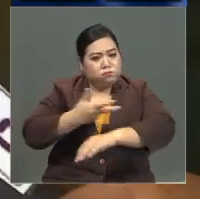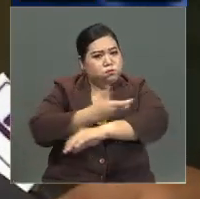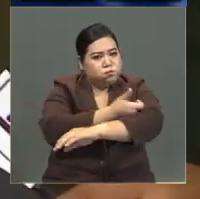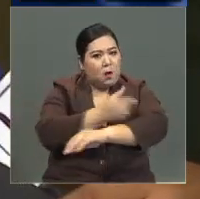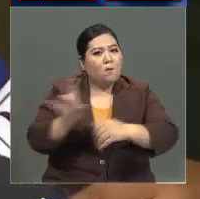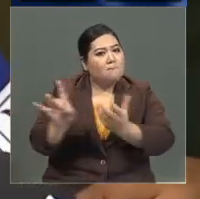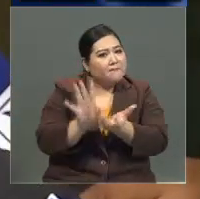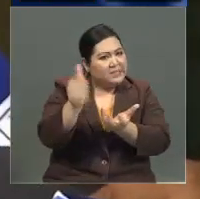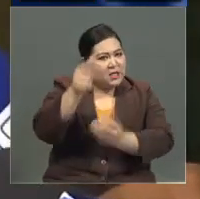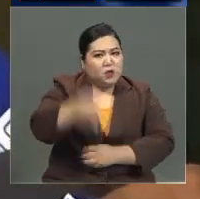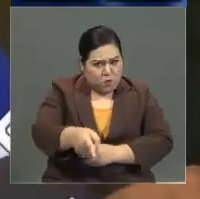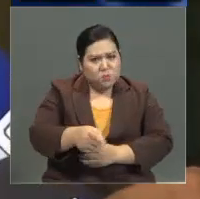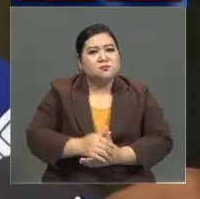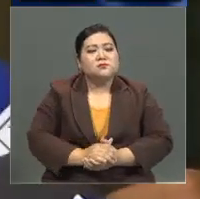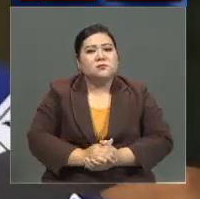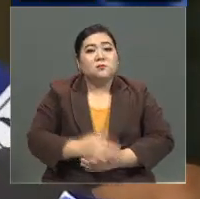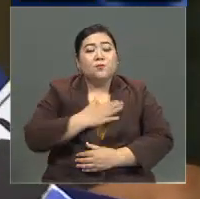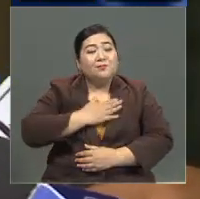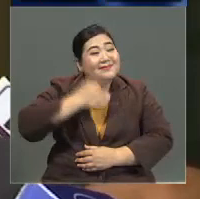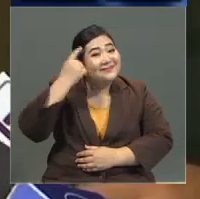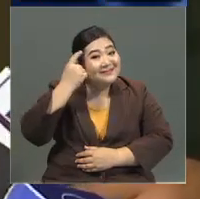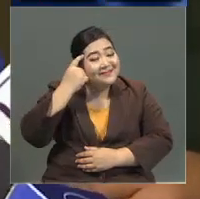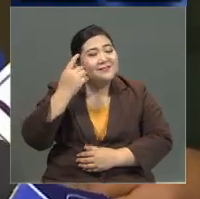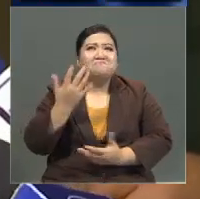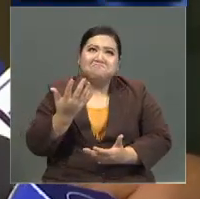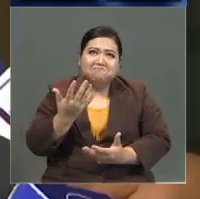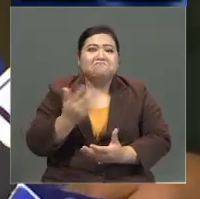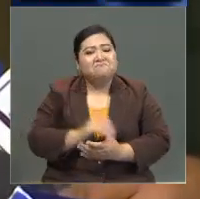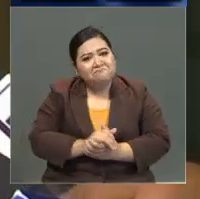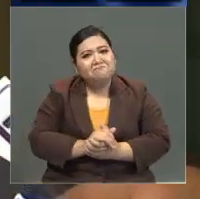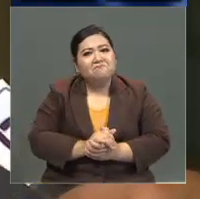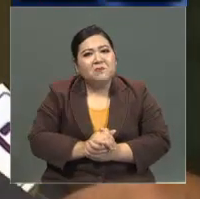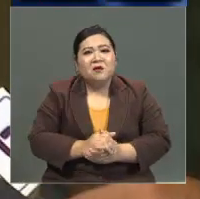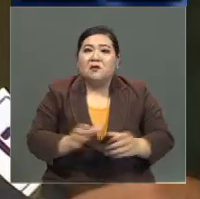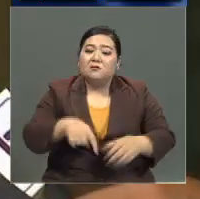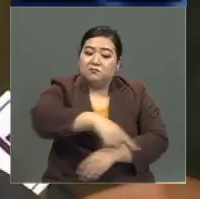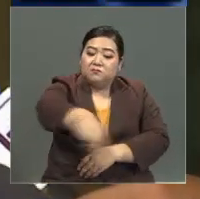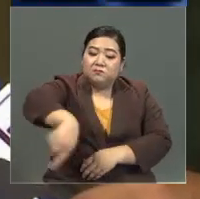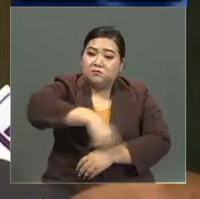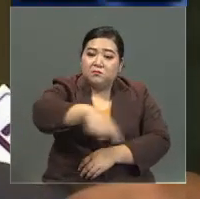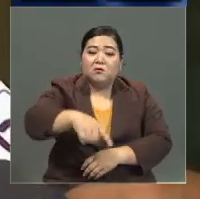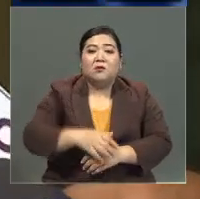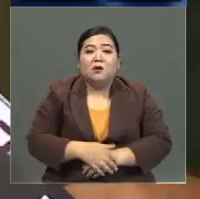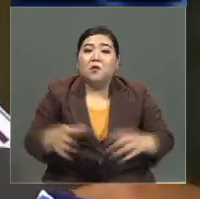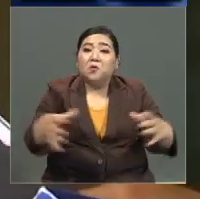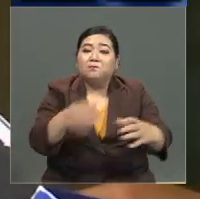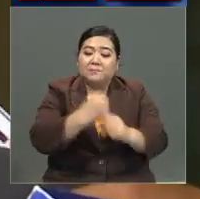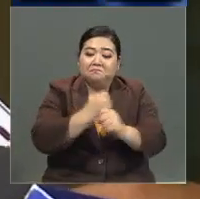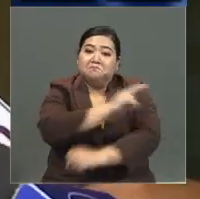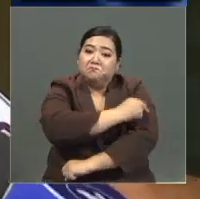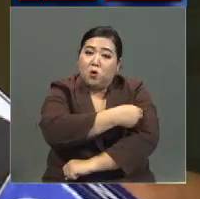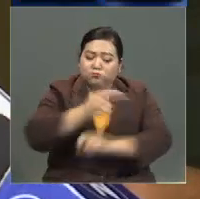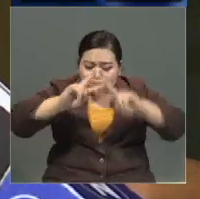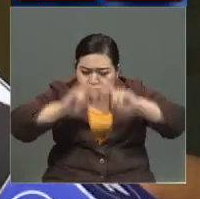วยนะผมคิดว่าทางผู้ที่ทำการทดลองวัคซีน